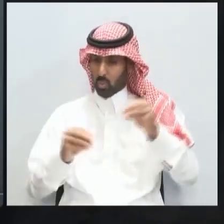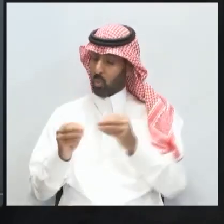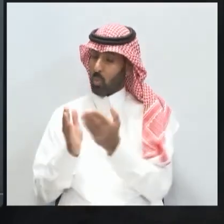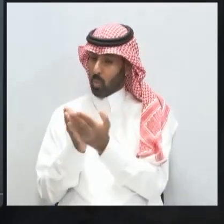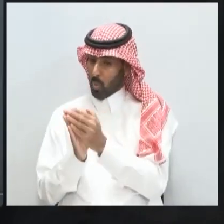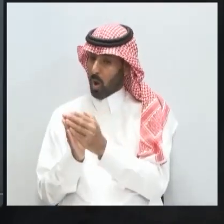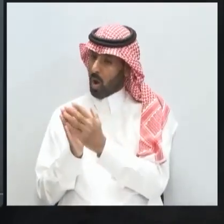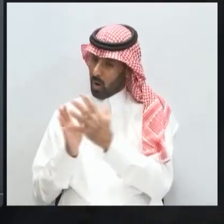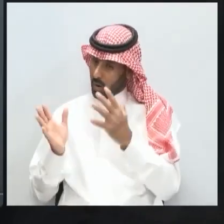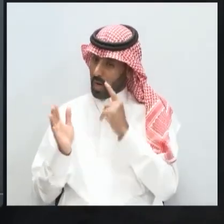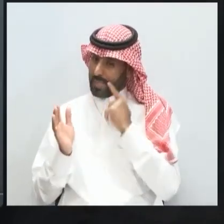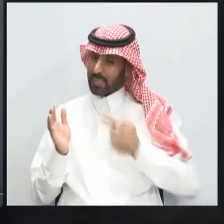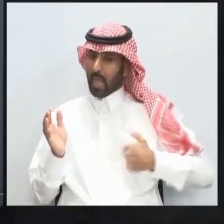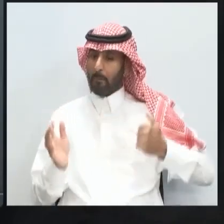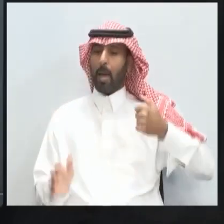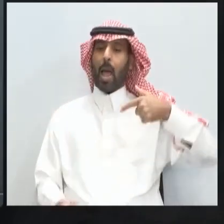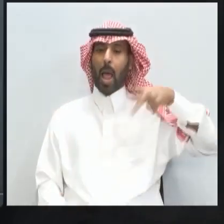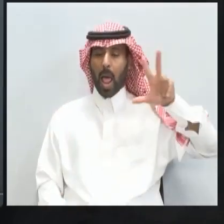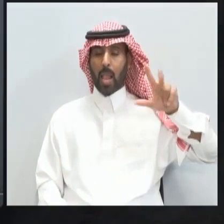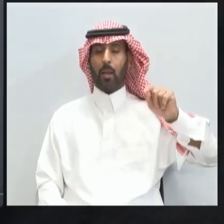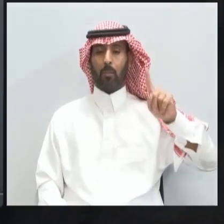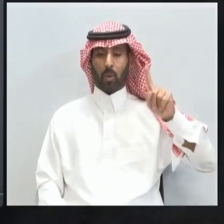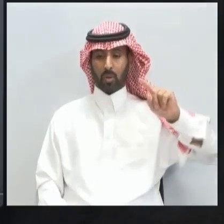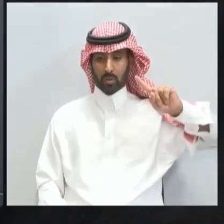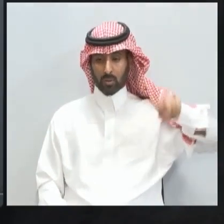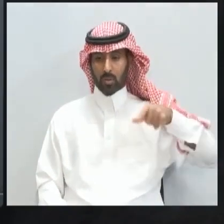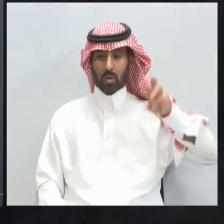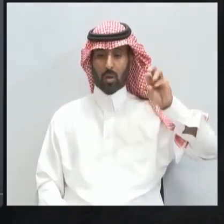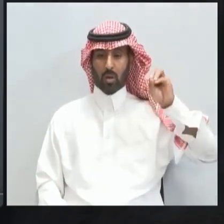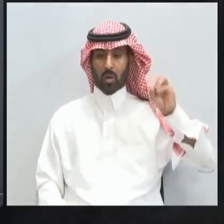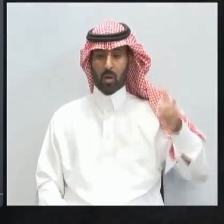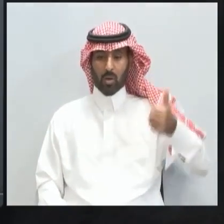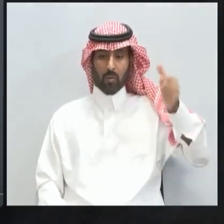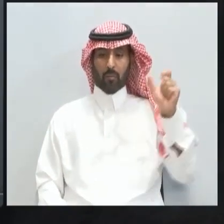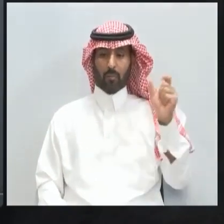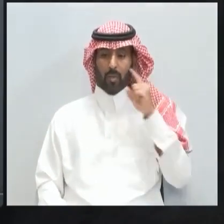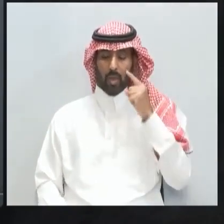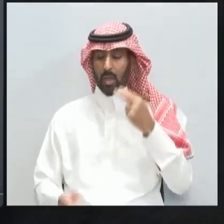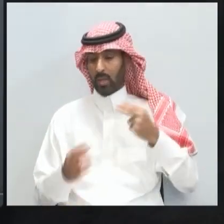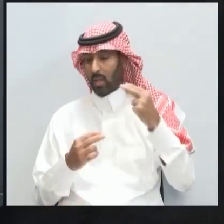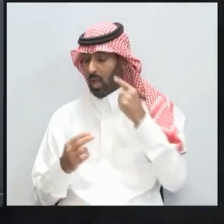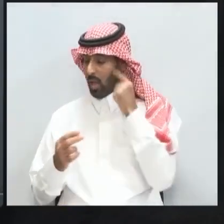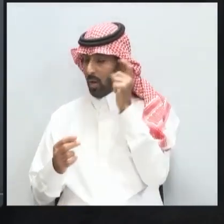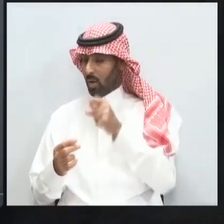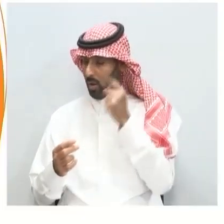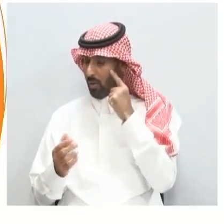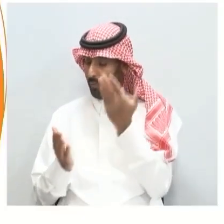كتاب سماه بالبرهان وهو جمع شامل وافي وما زال ذلكم الكتاب مرجعا لاهل